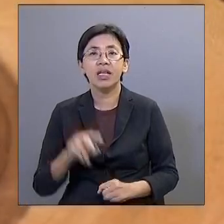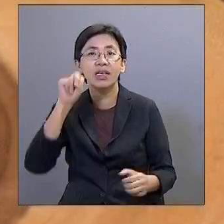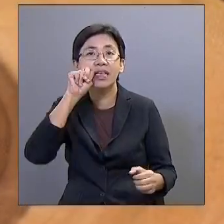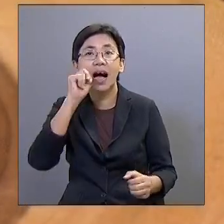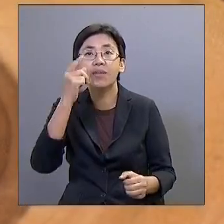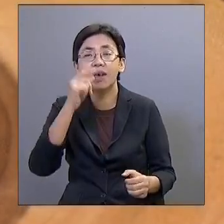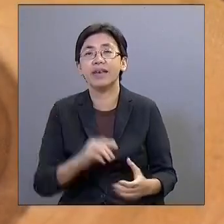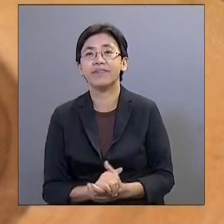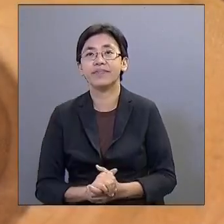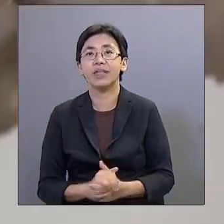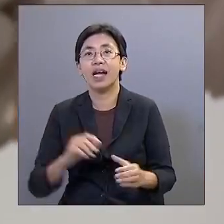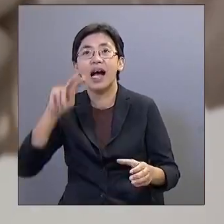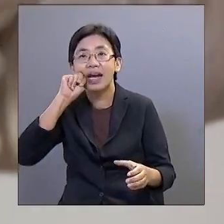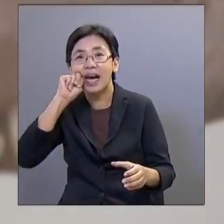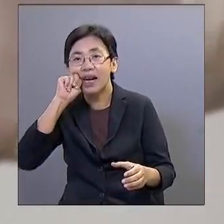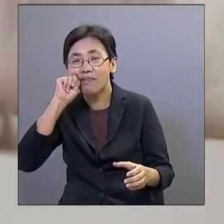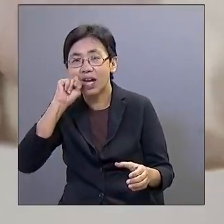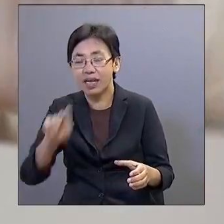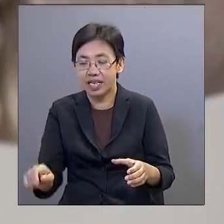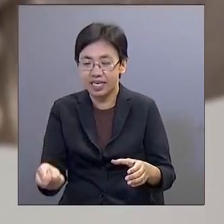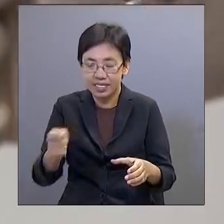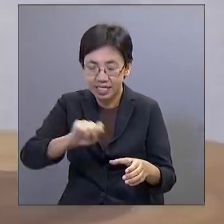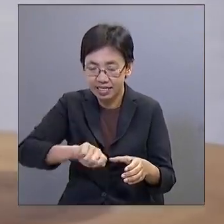อนด้วยกันนะคะ